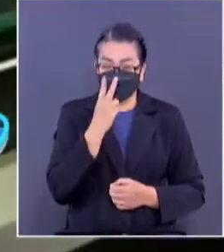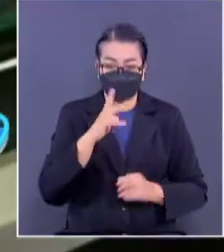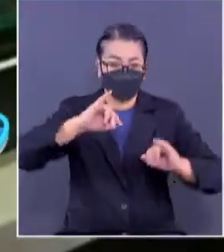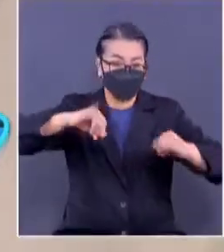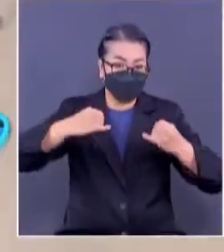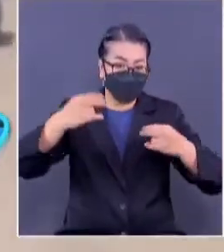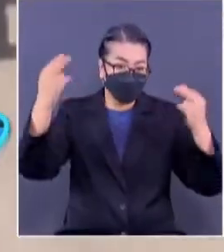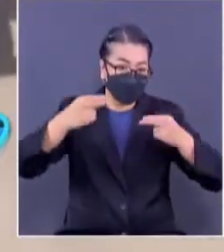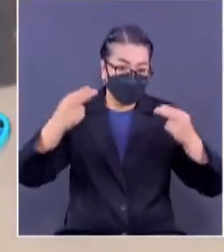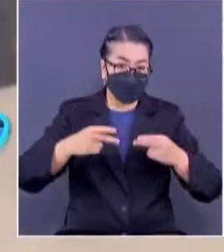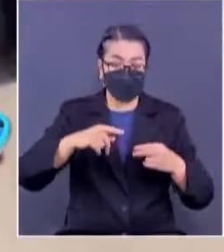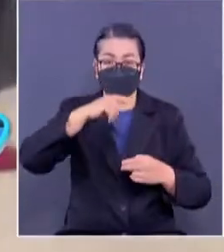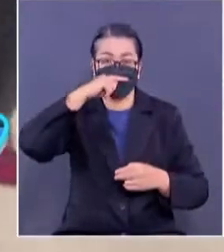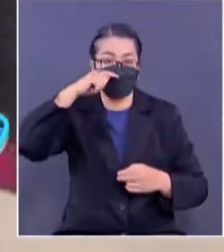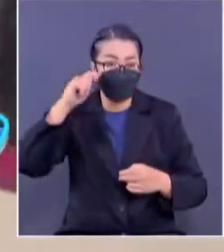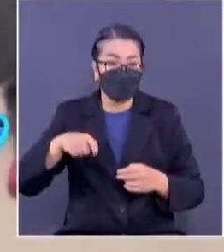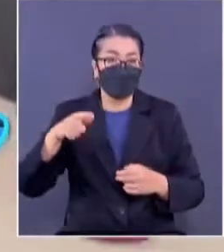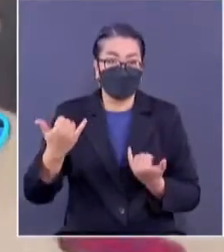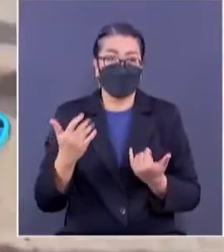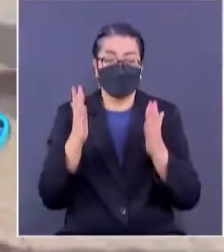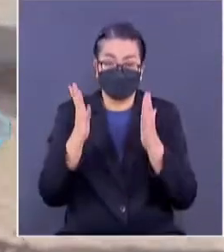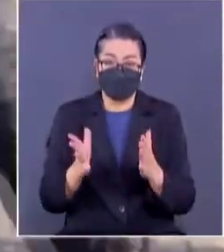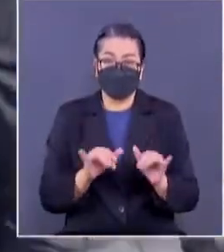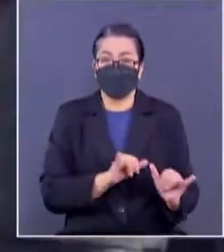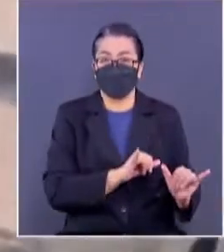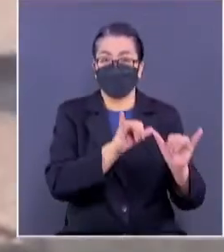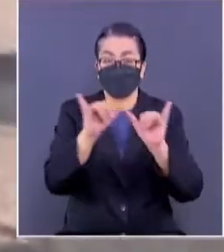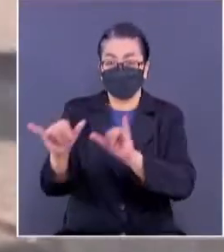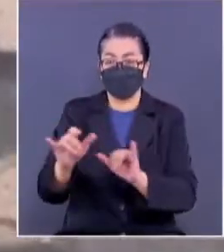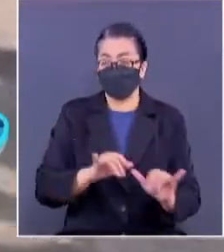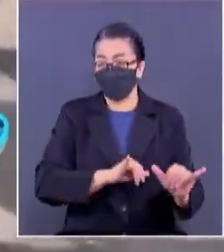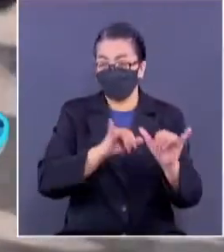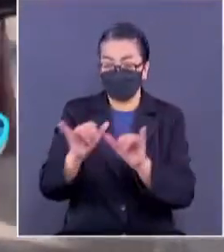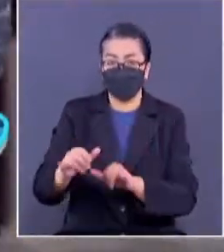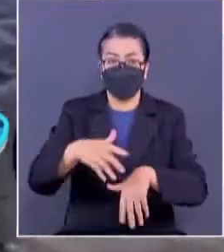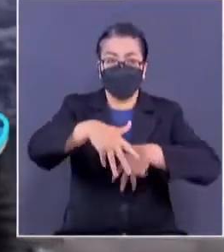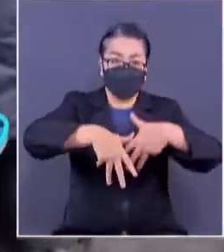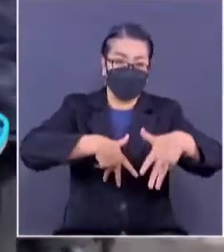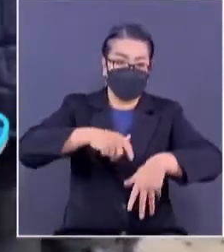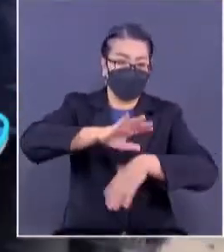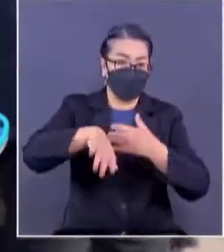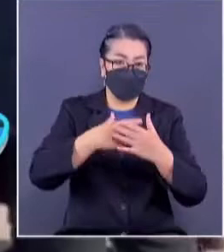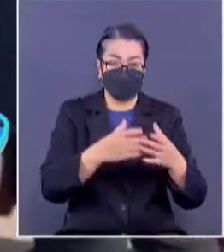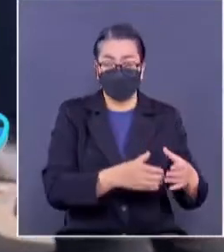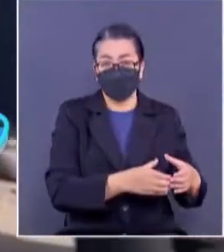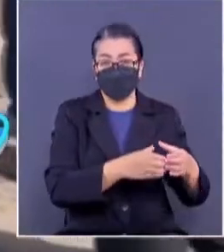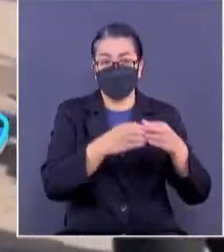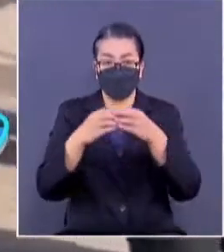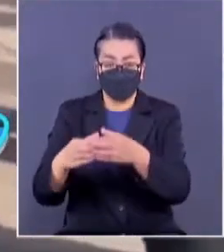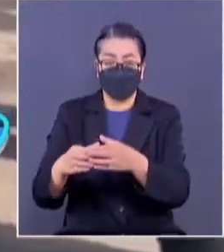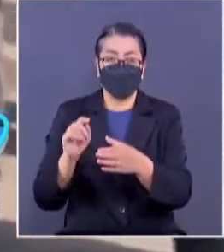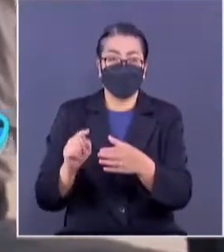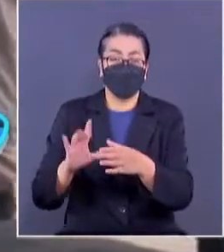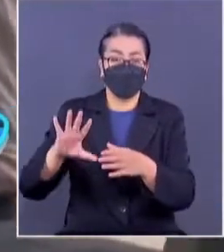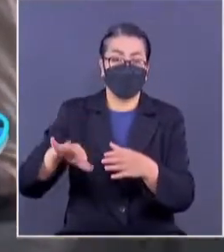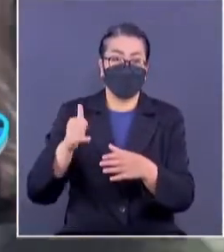กันหน่อยค่ะยูเครนตอนนี้เริ่มมีการอพยพพลเมืองออกจากเมืองซูมี่ทางตะวันออกเฉียงเหนือของประเทศแล้วนะคะและ